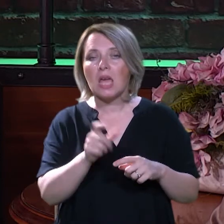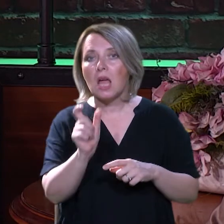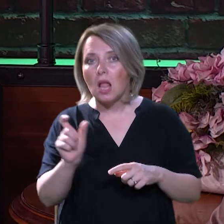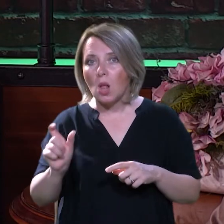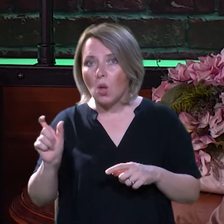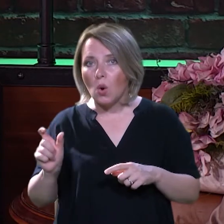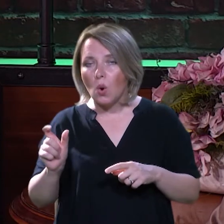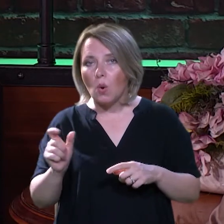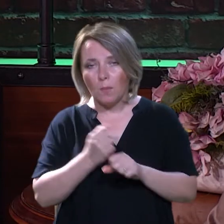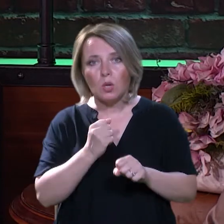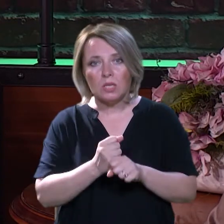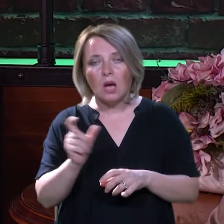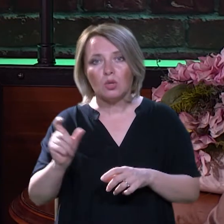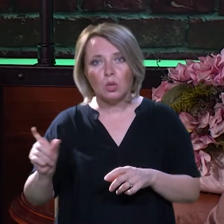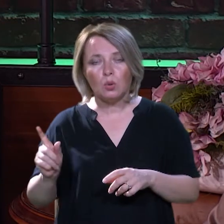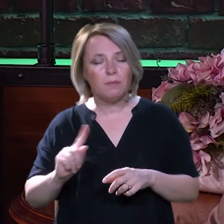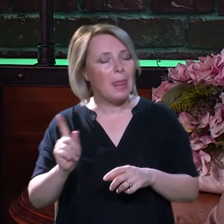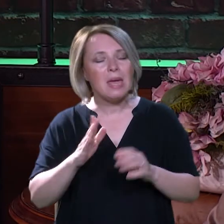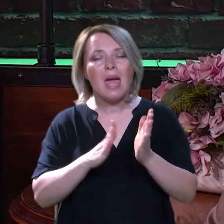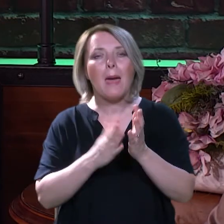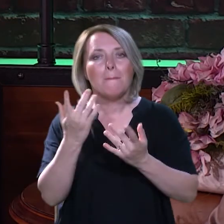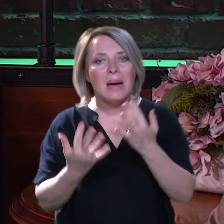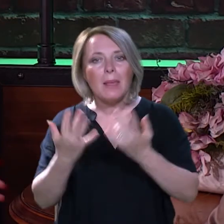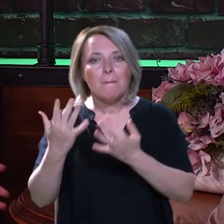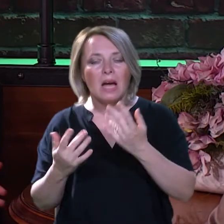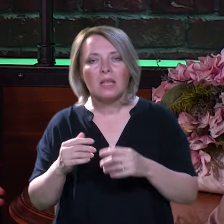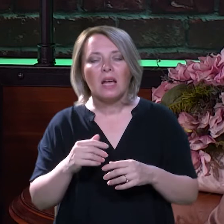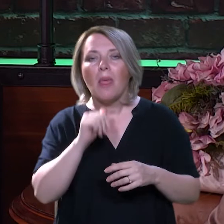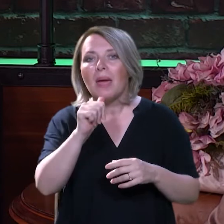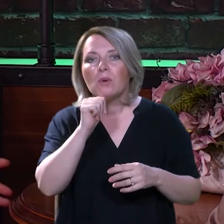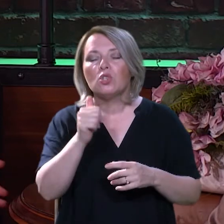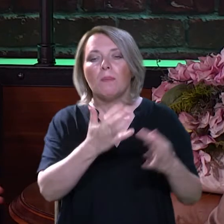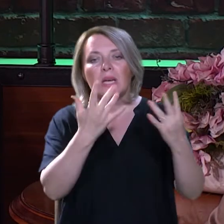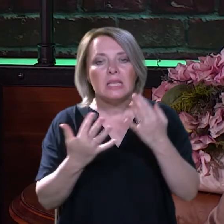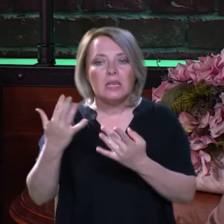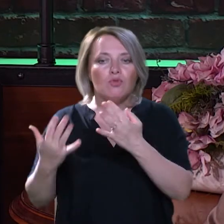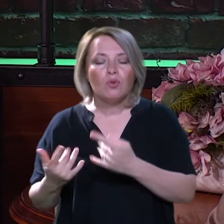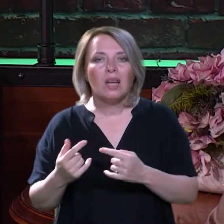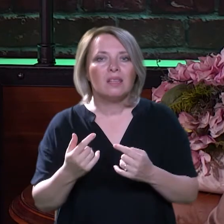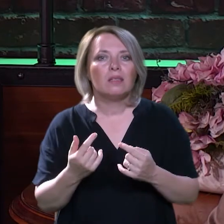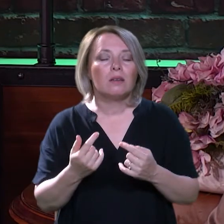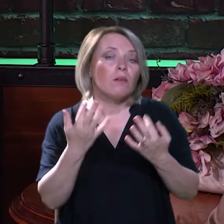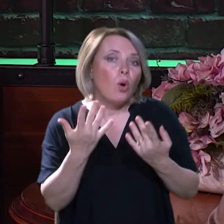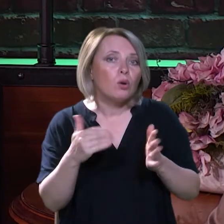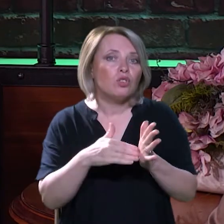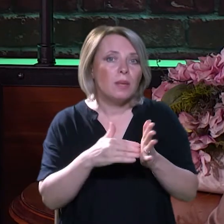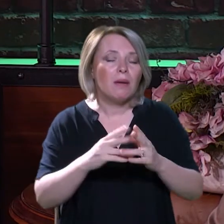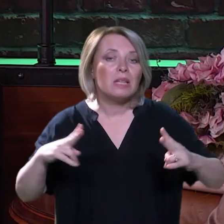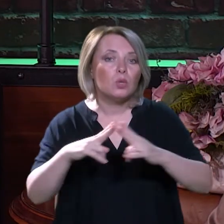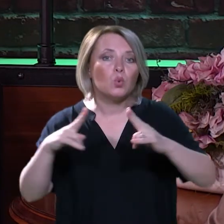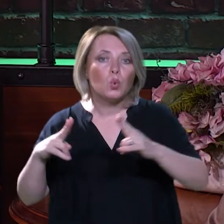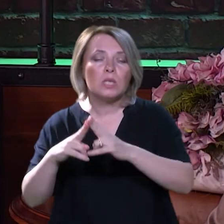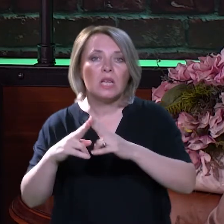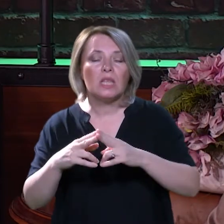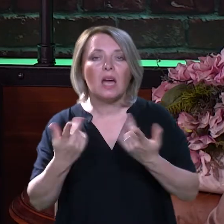ljudi, općenito bilo kakav posao s ljudima, nije matematika i ne možemo izračunati koliko će trebati susreta ili nečega da bi došlo do promjene i ne